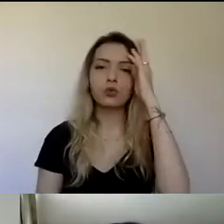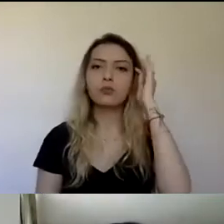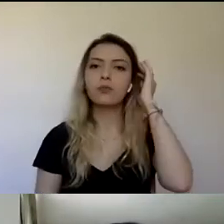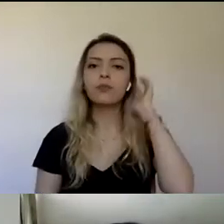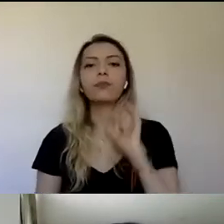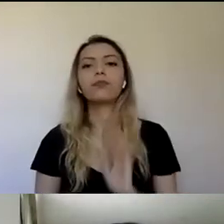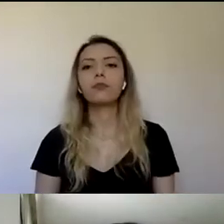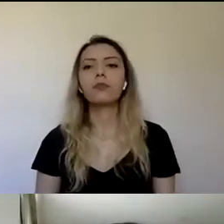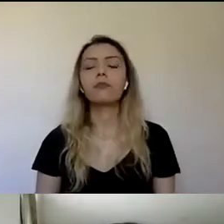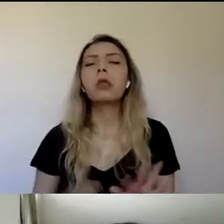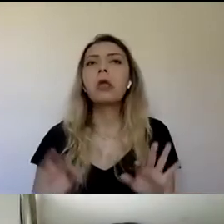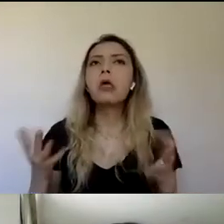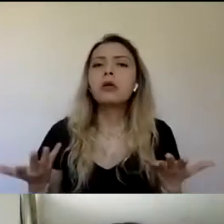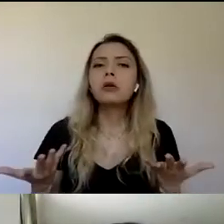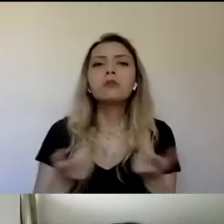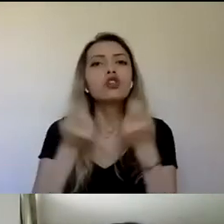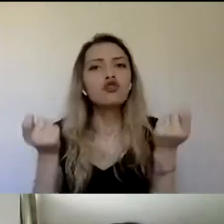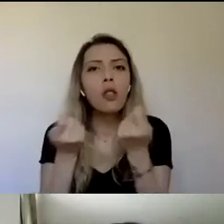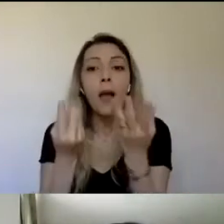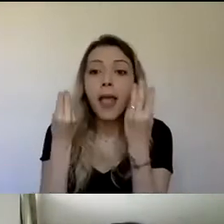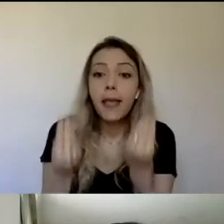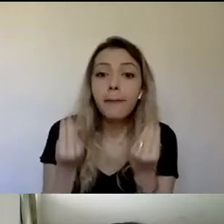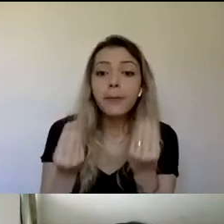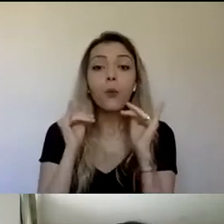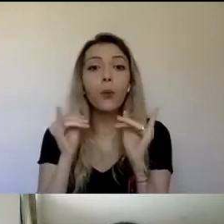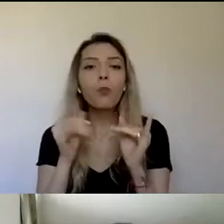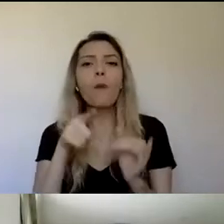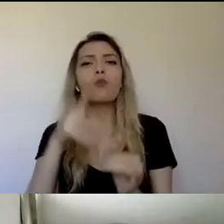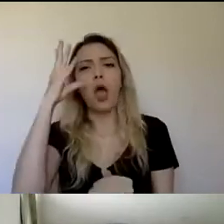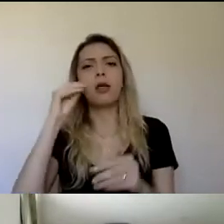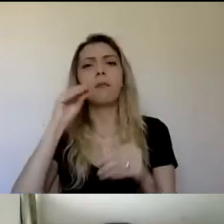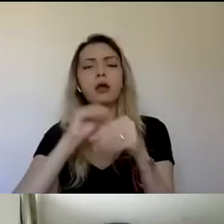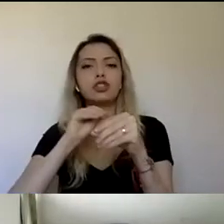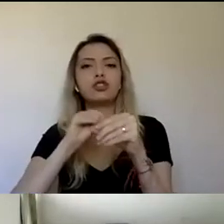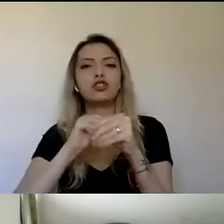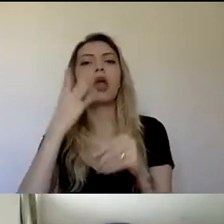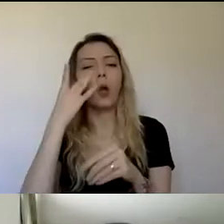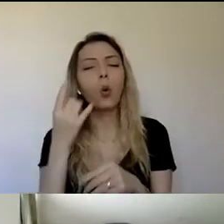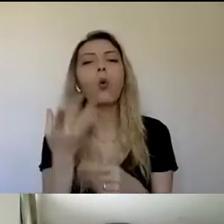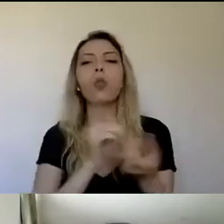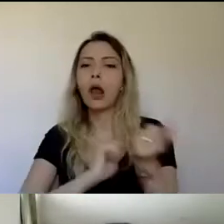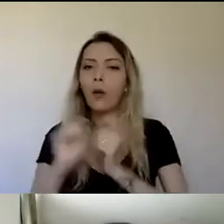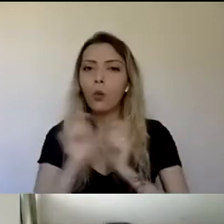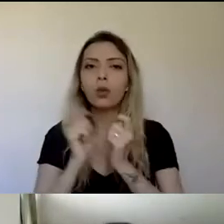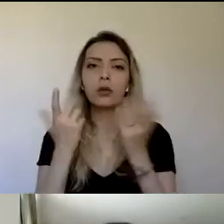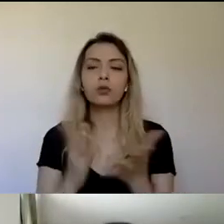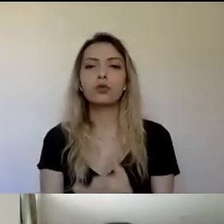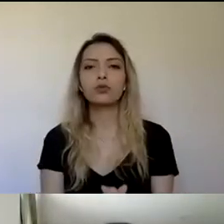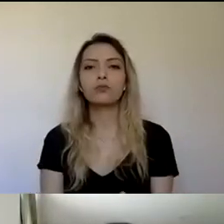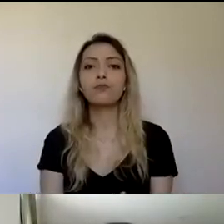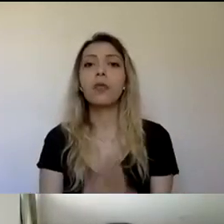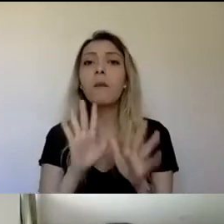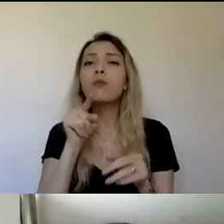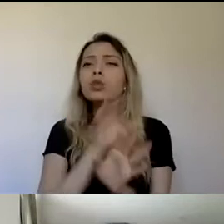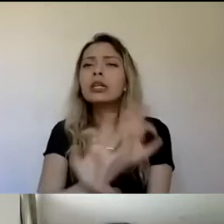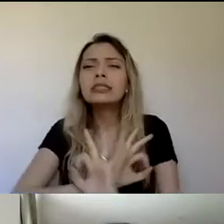Çalışma performansımızın iyi gidip gitmediğini anlamak için de aslında göstergeler kullanıyoruz ama bunların hiçbiri doğrudan insan hakları normları